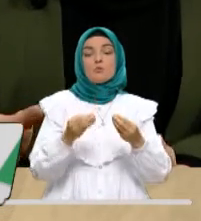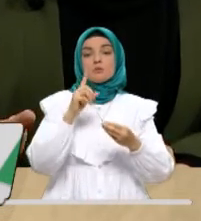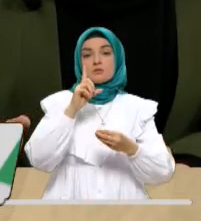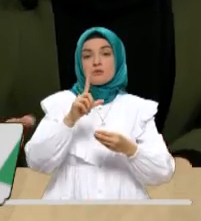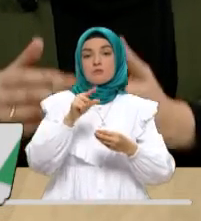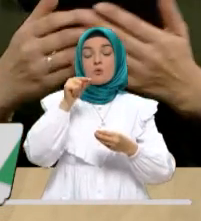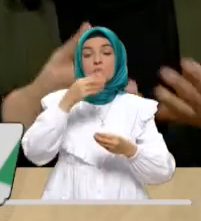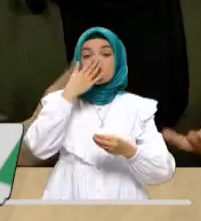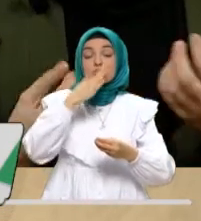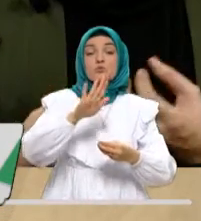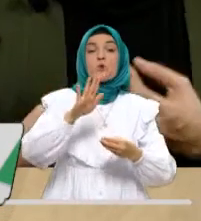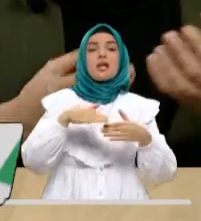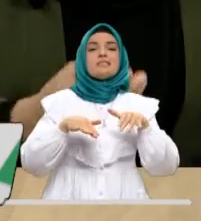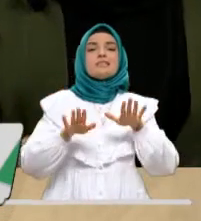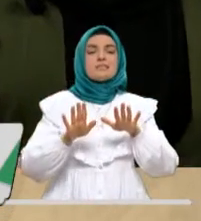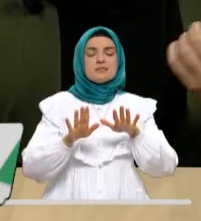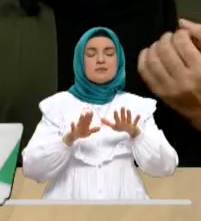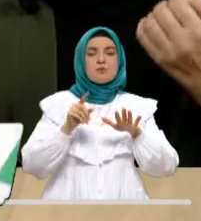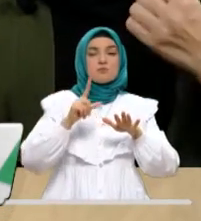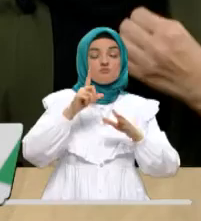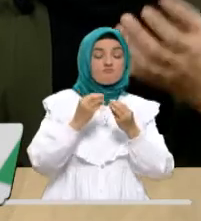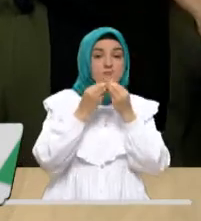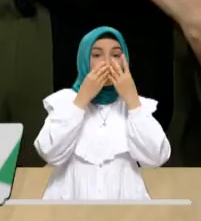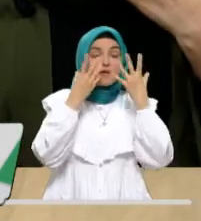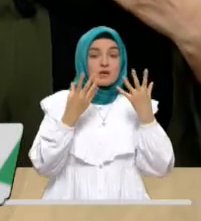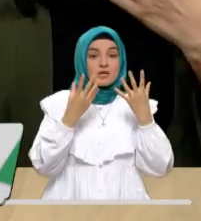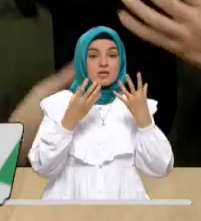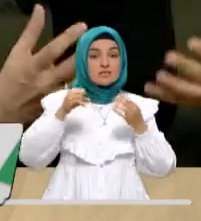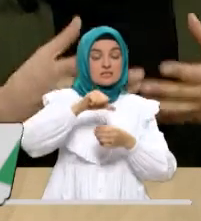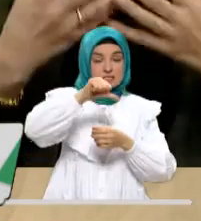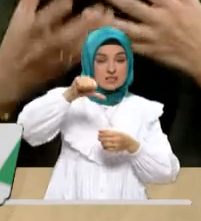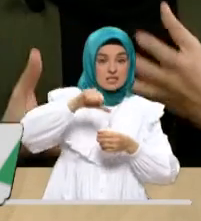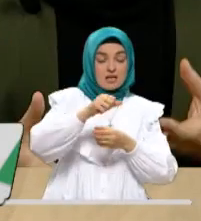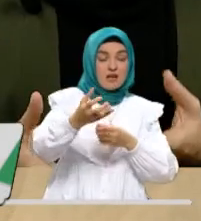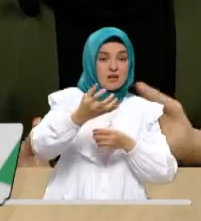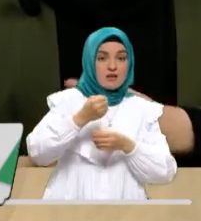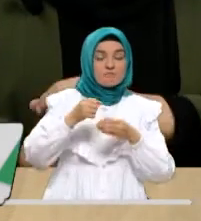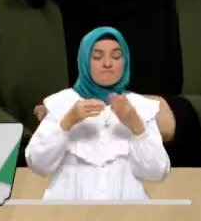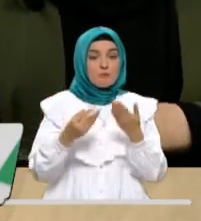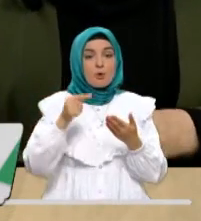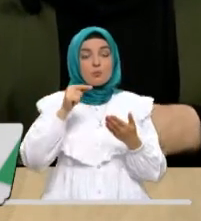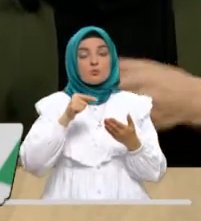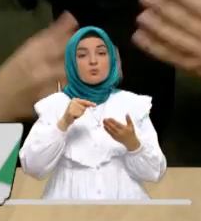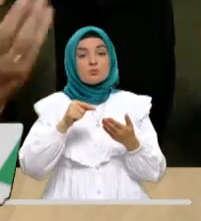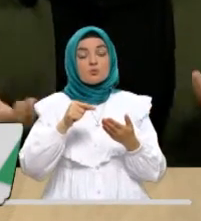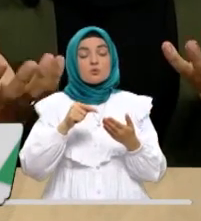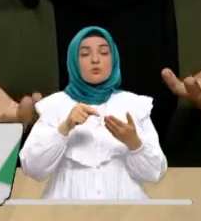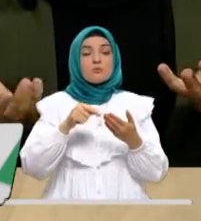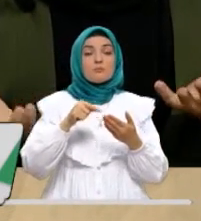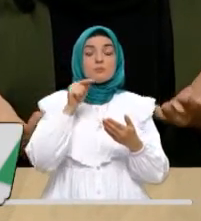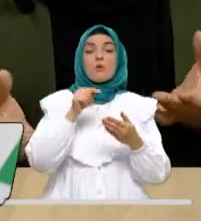doğal değil. Hani doğal bir lavanta alırsınız, tamam, lavanta yağıyla o kokuyu alırsınız. Ama siz sentetik olarak onu yapmak isterseniz,